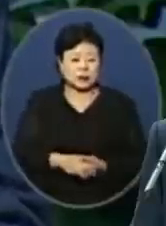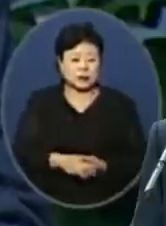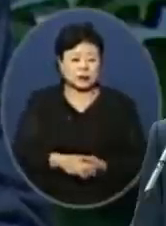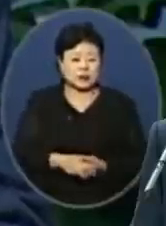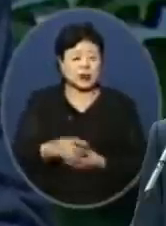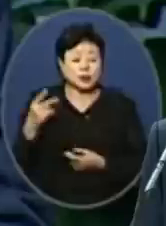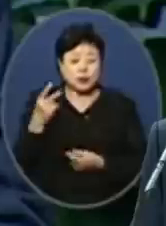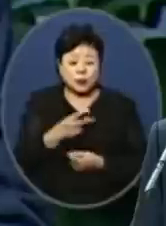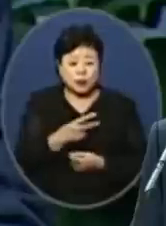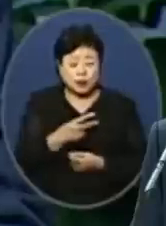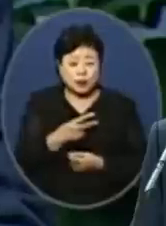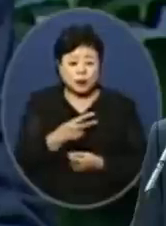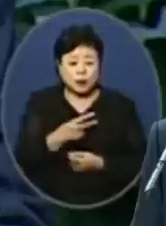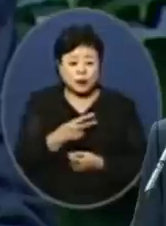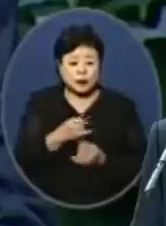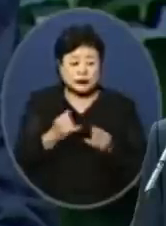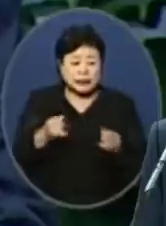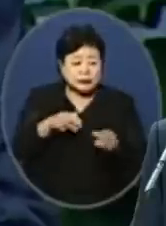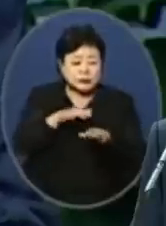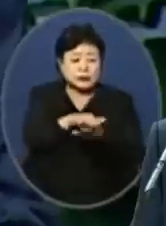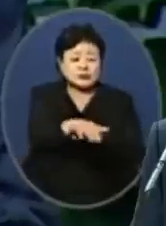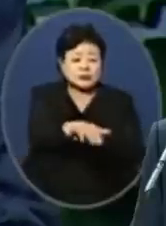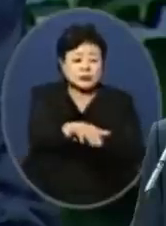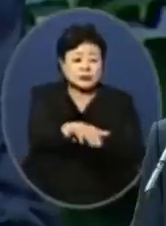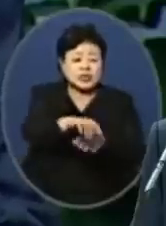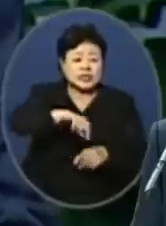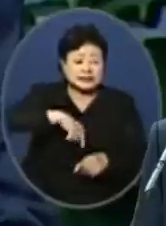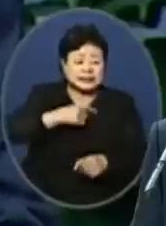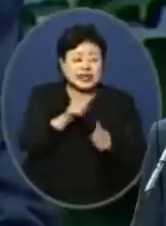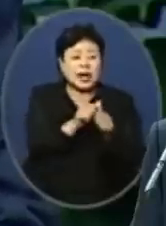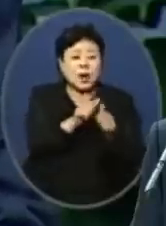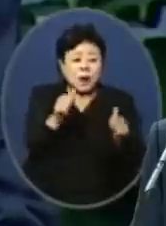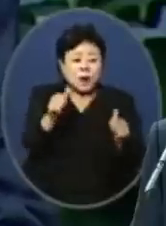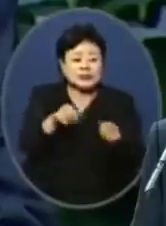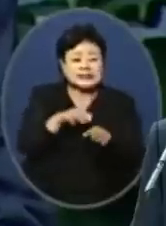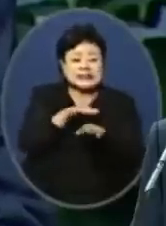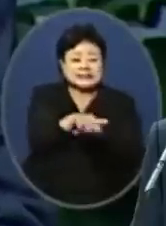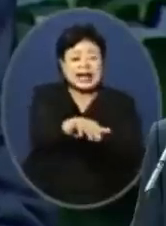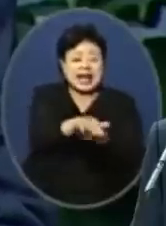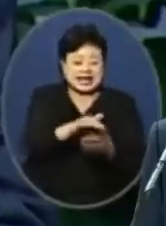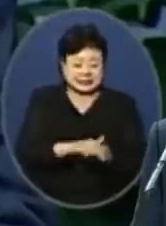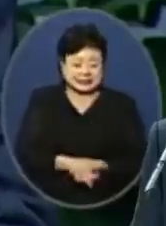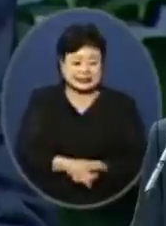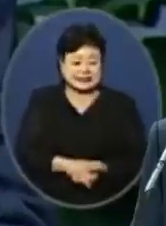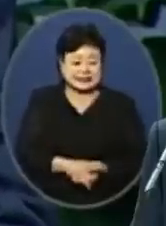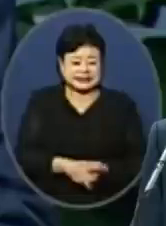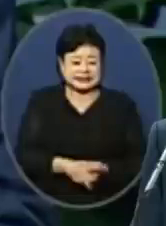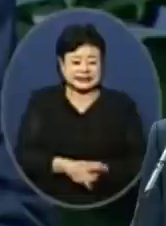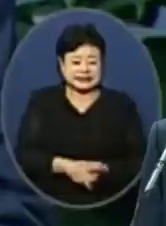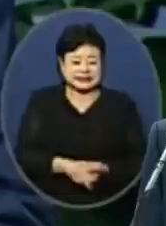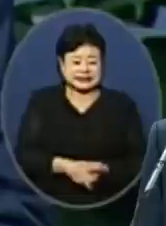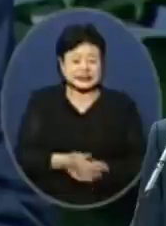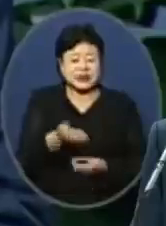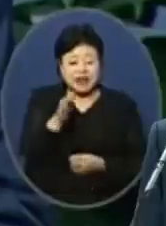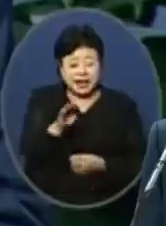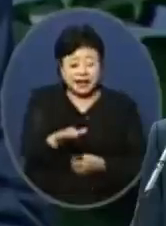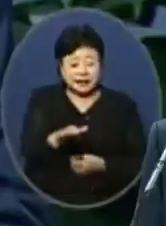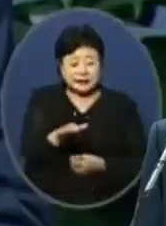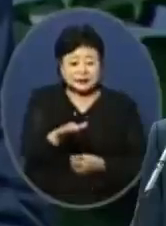그리고 인본주의적인 자아가 혼의 자아인 것입니다. 그러나